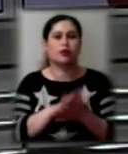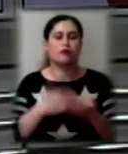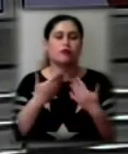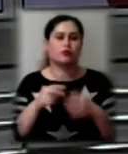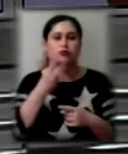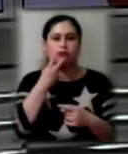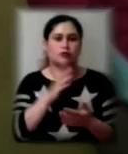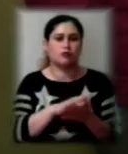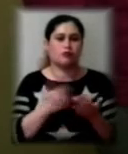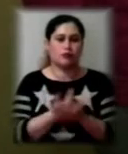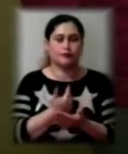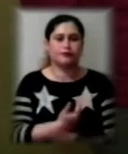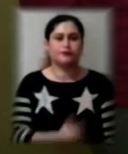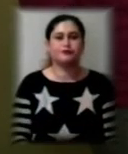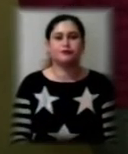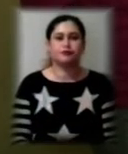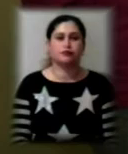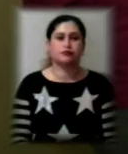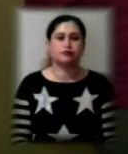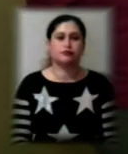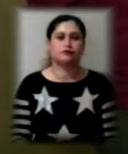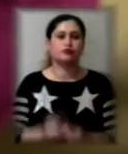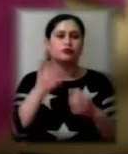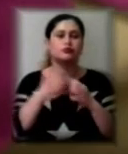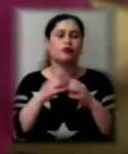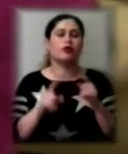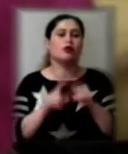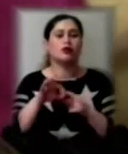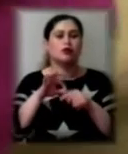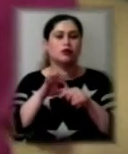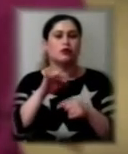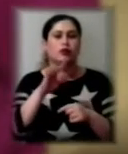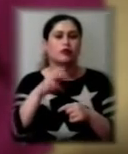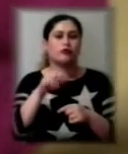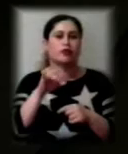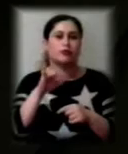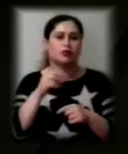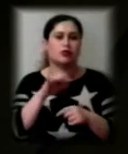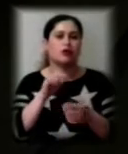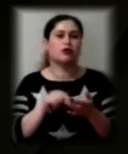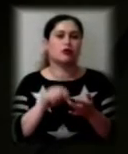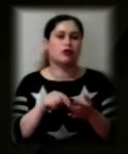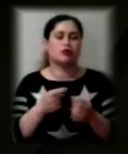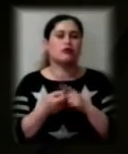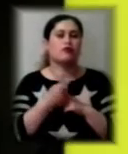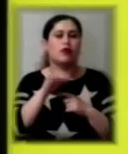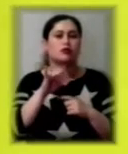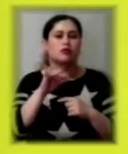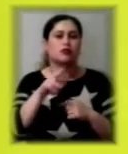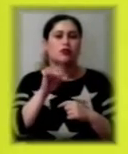таке. У Херсоні почали проводити імуноферментний аналіз на виявлення антитіл до коронавірусу.